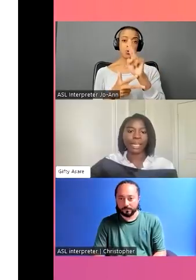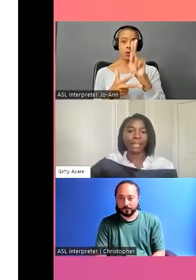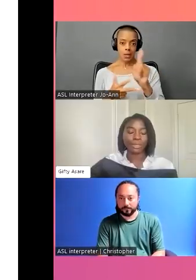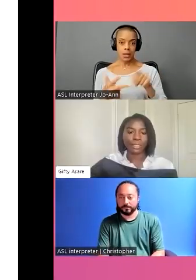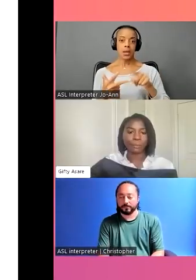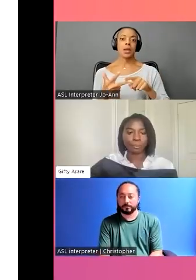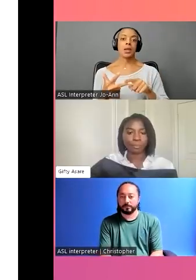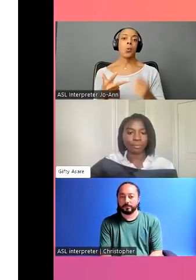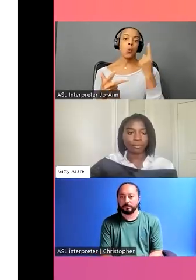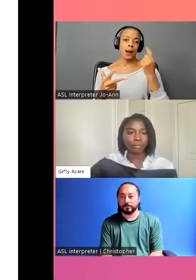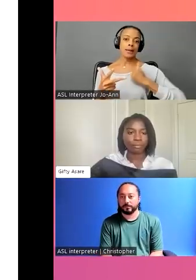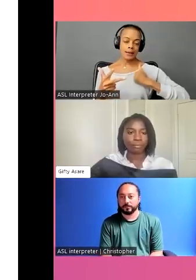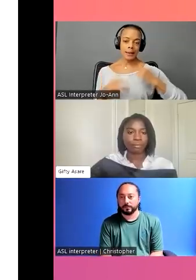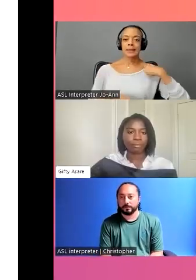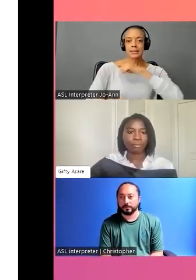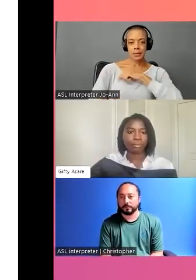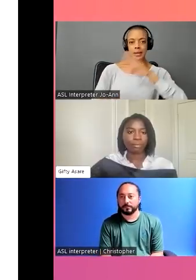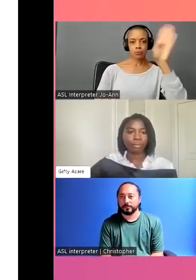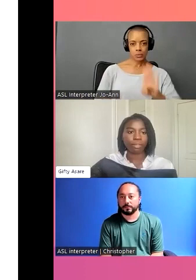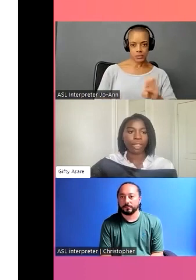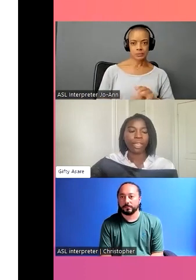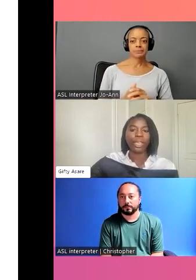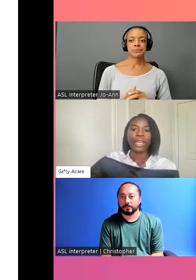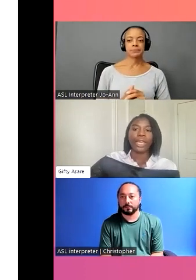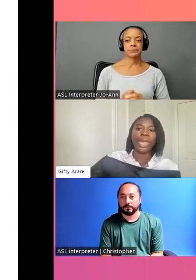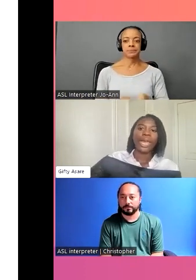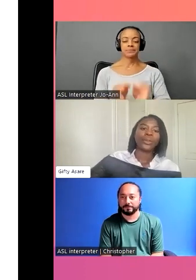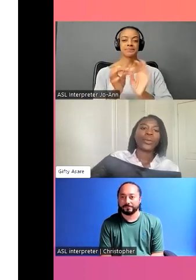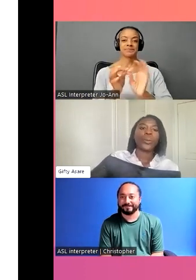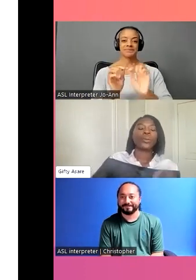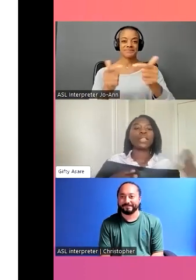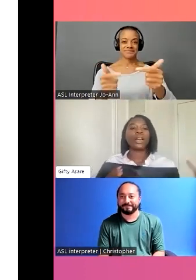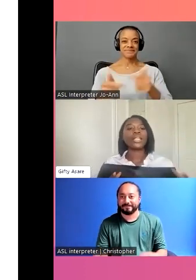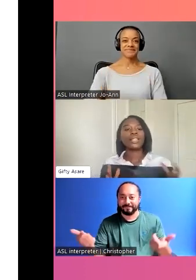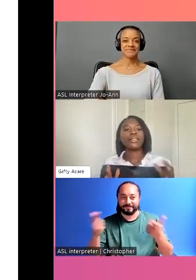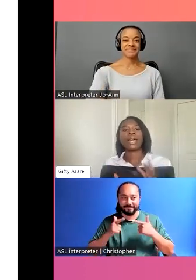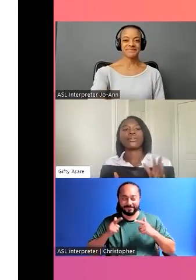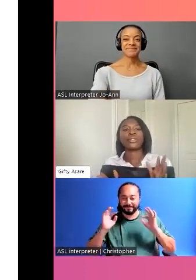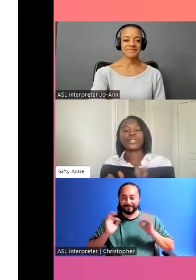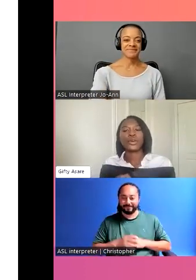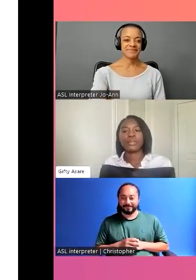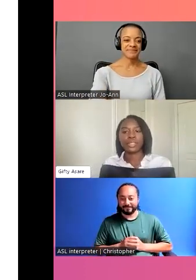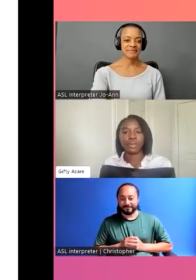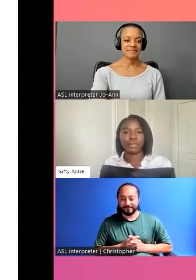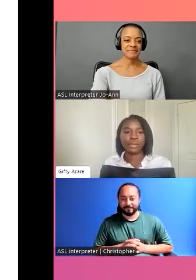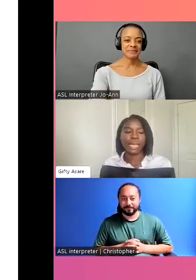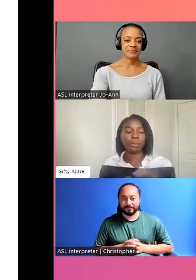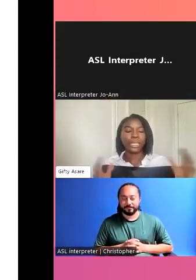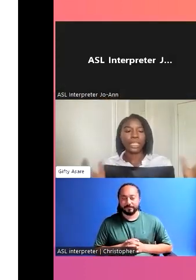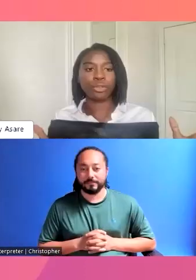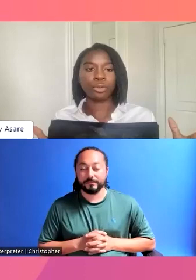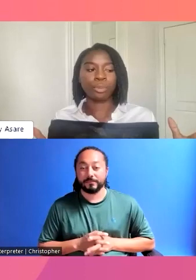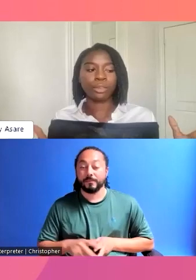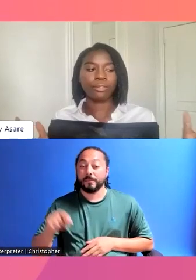cela précédemment, qu'en général, il y a beaucoup d'études aux États-Unis. 3 études provenaient du Royaume-Uni et une du Canada, Espagne, Brésil.